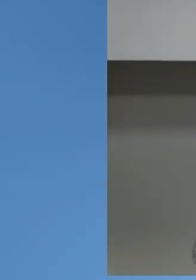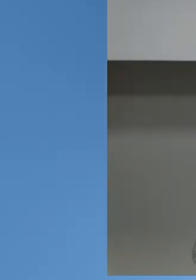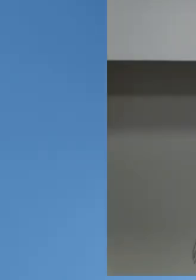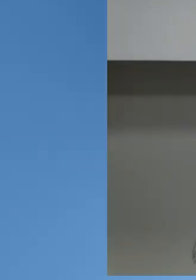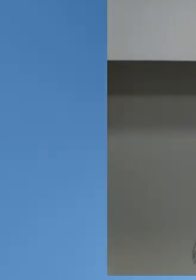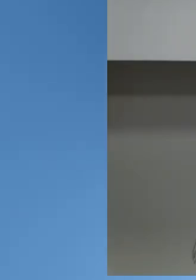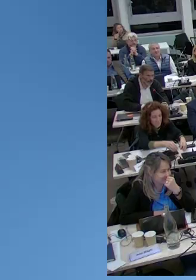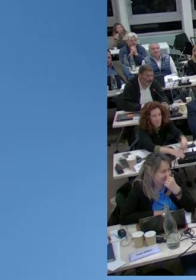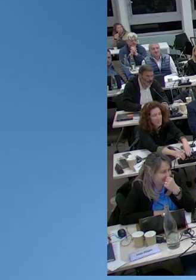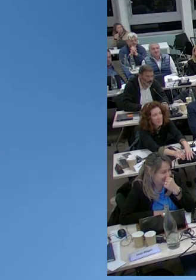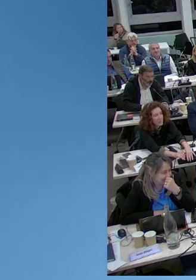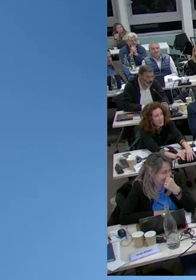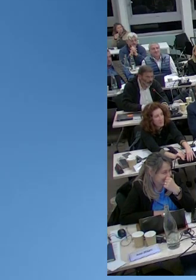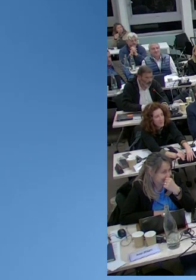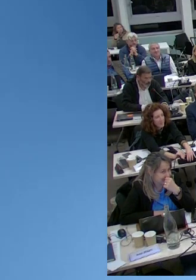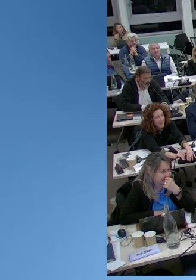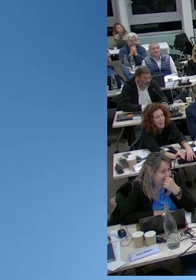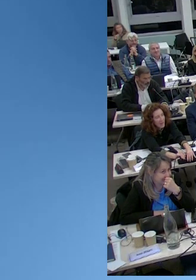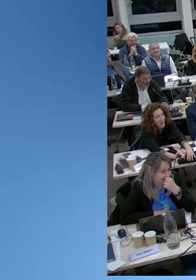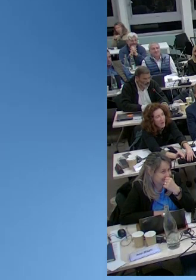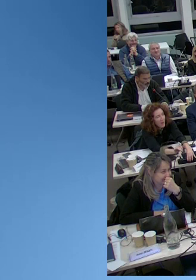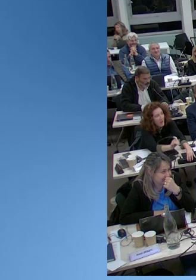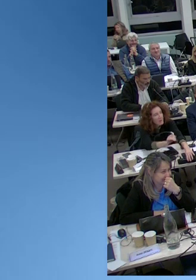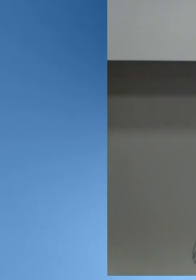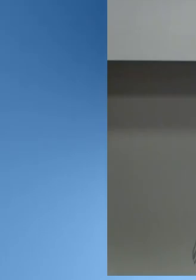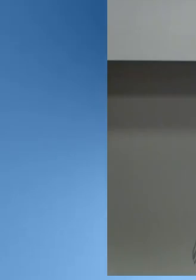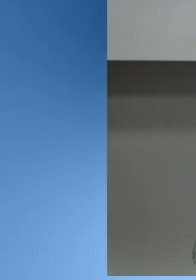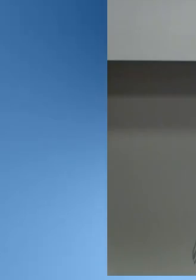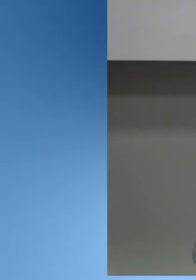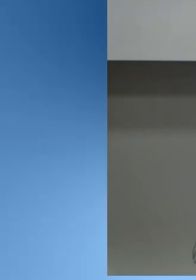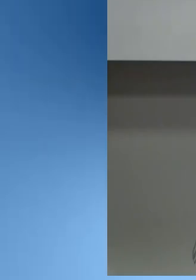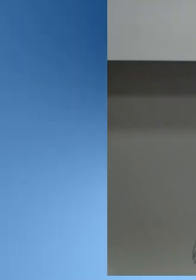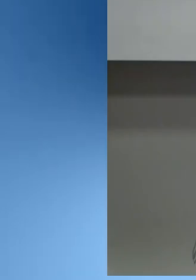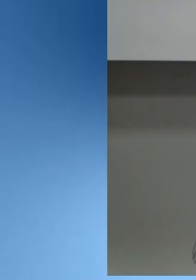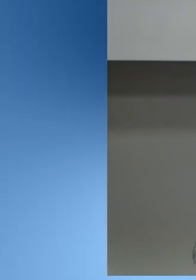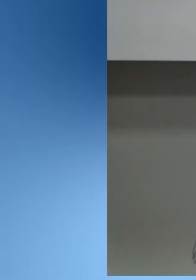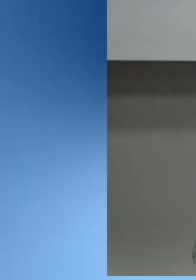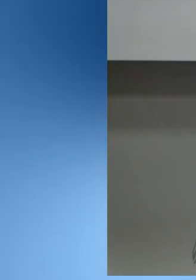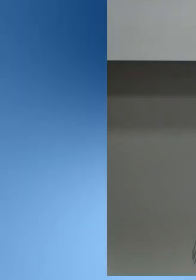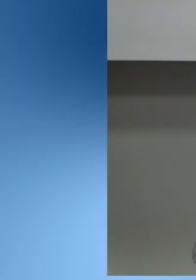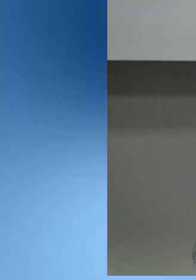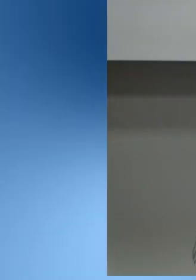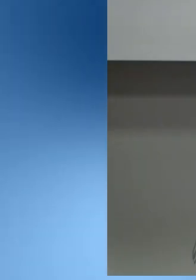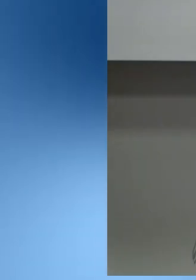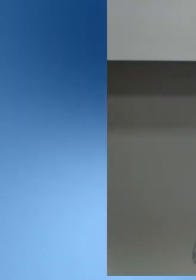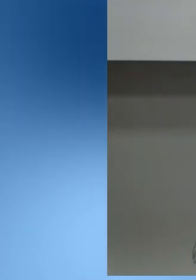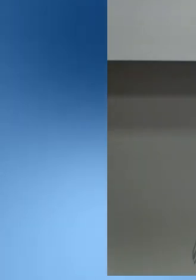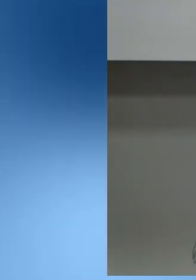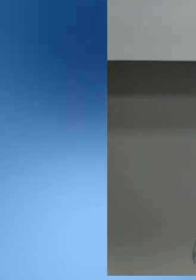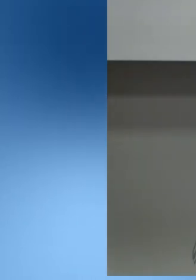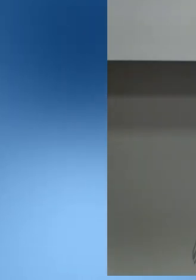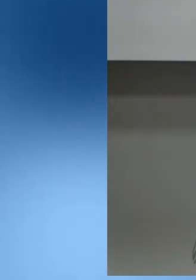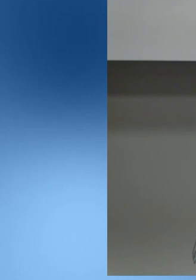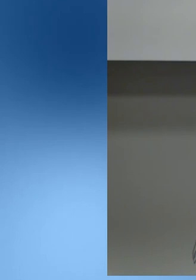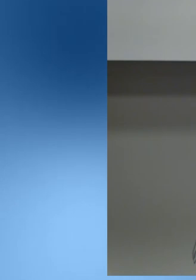alors je le laisse parce que je respecte la loi soyons clair et que le code général des collectivités territoriales bah oui fait que vous pouvez